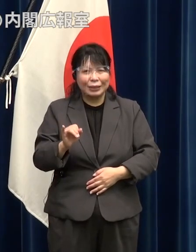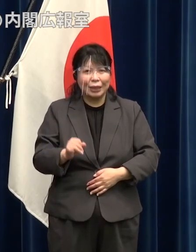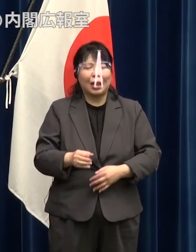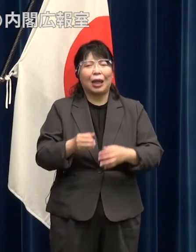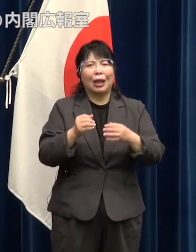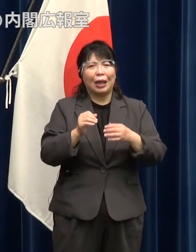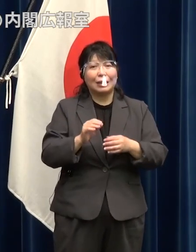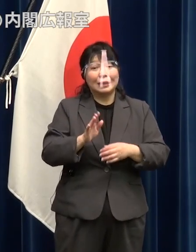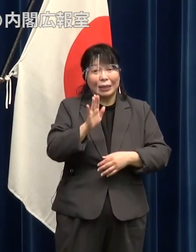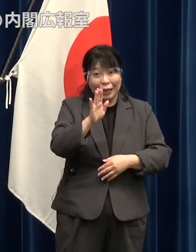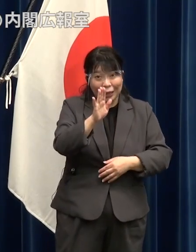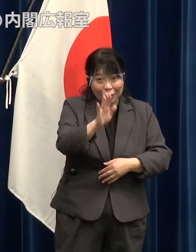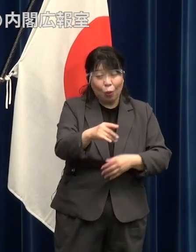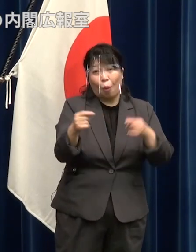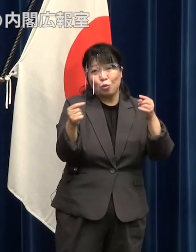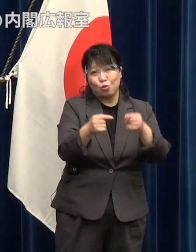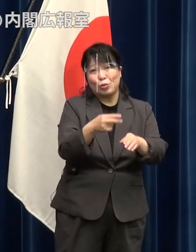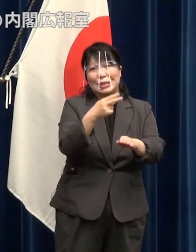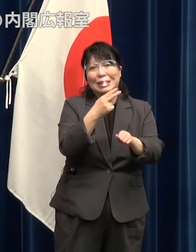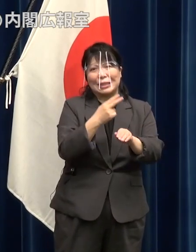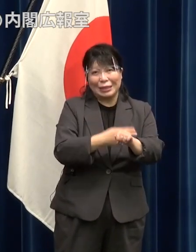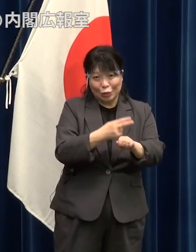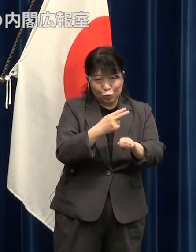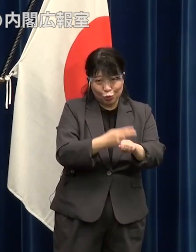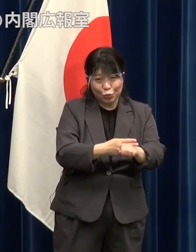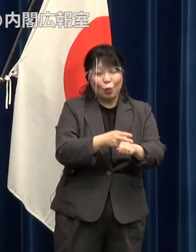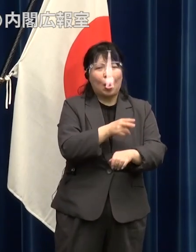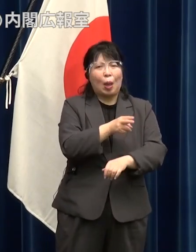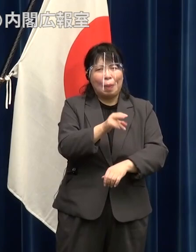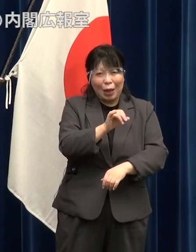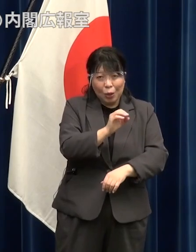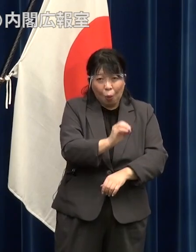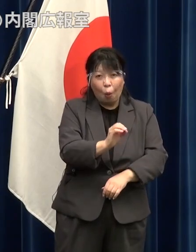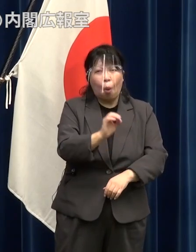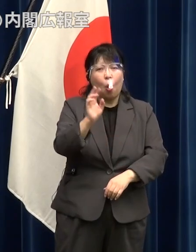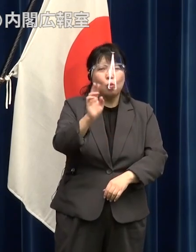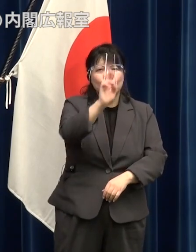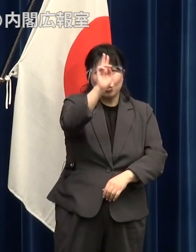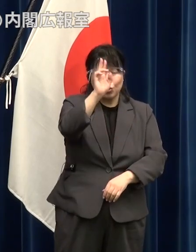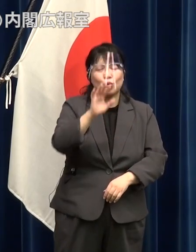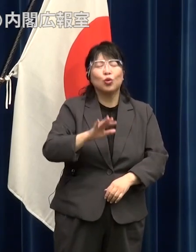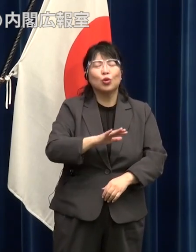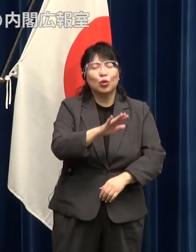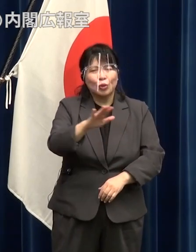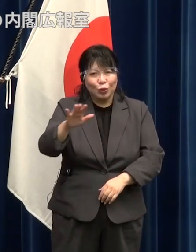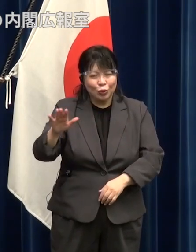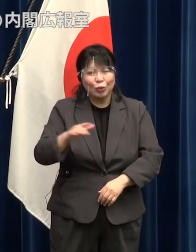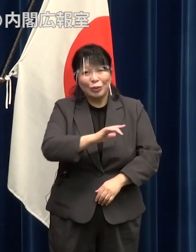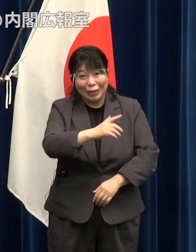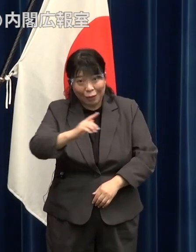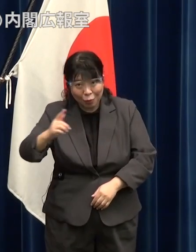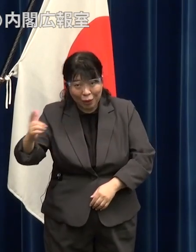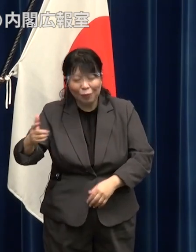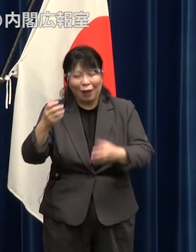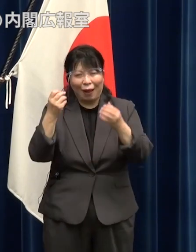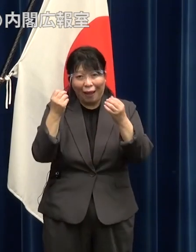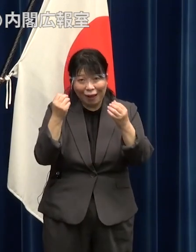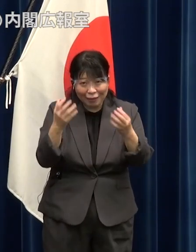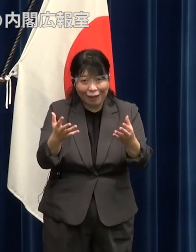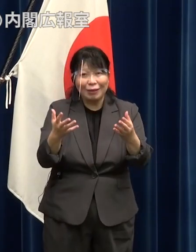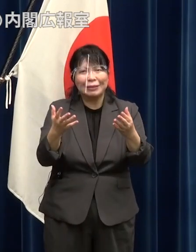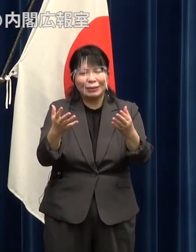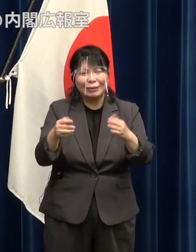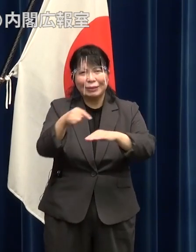通信技術さらにバイオ宇宙こうした戦略分野への国内投資